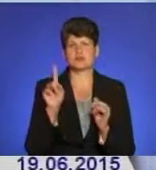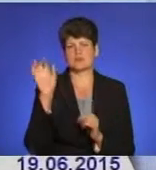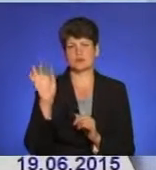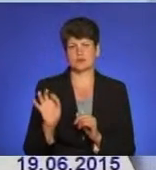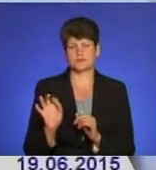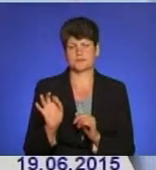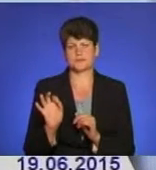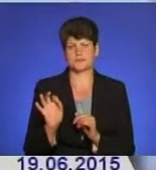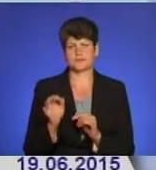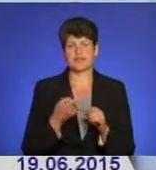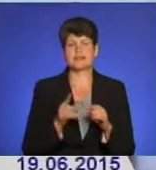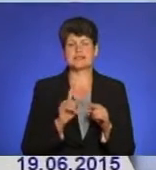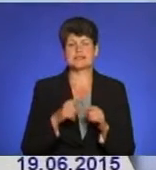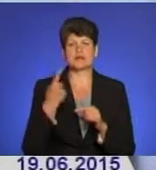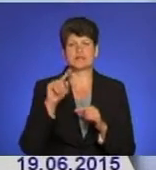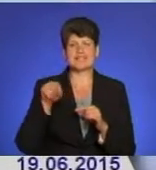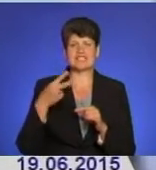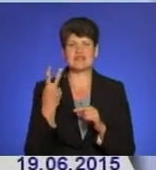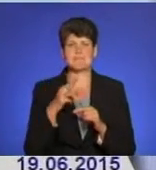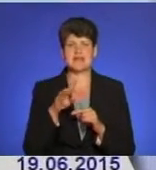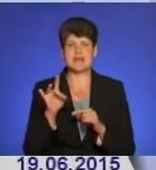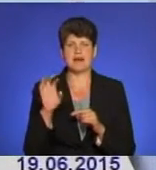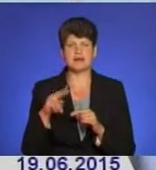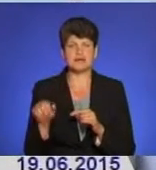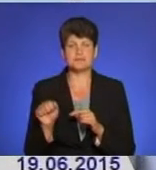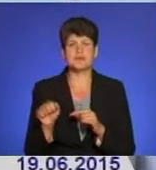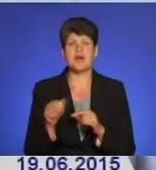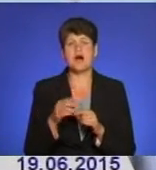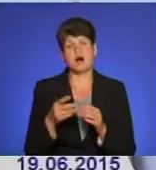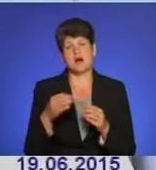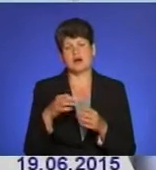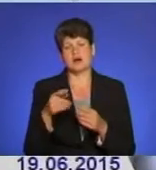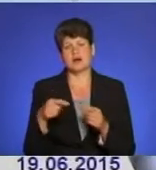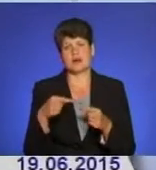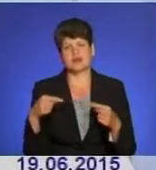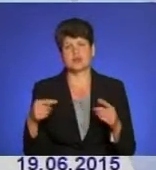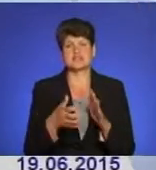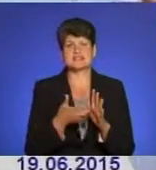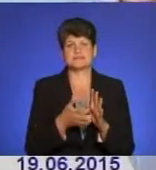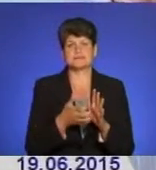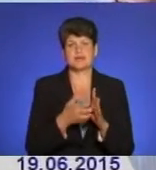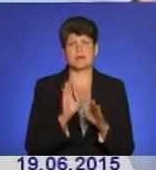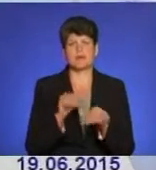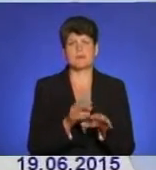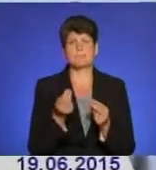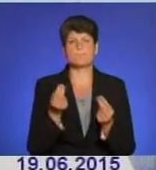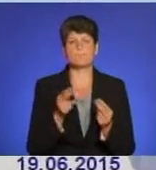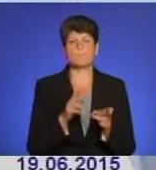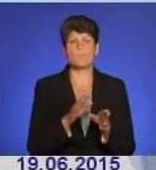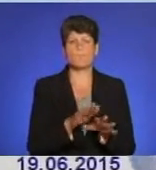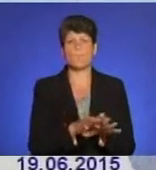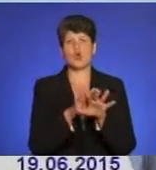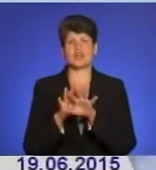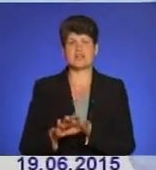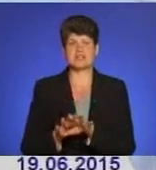81%, це 1,2 мільярда. Остальне – це практично дефіцит, який буде покриватися за рахунок